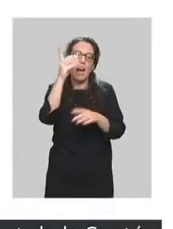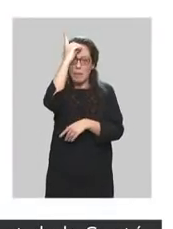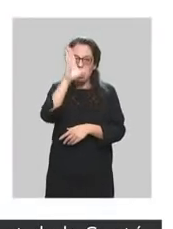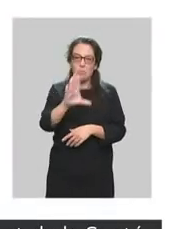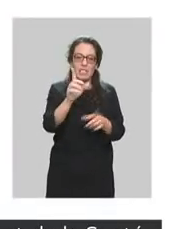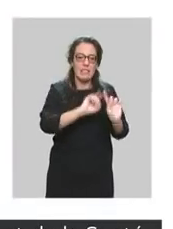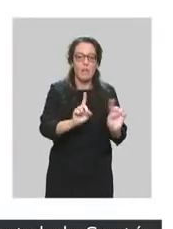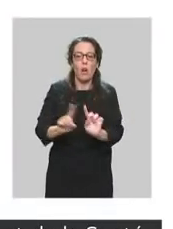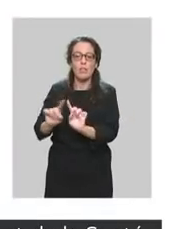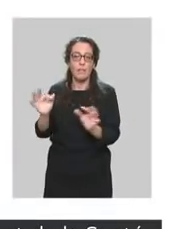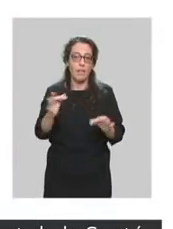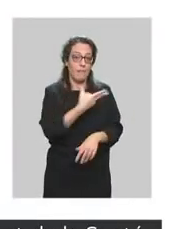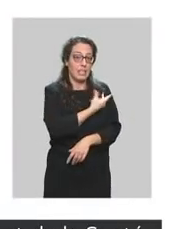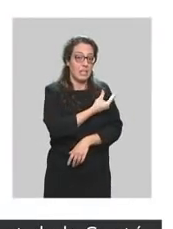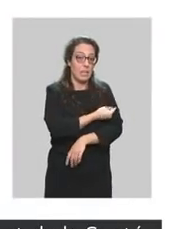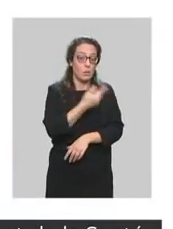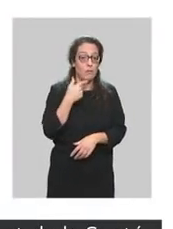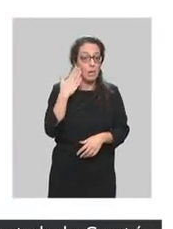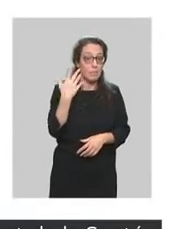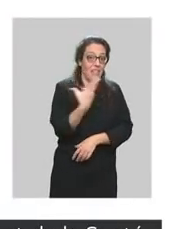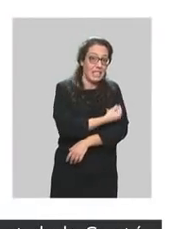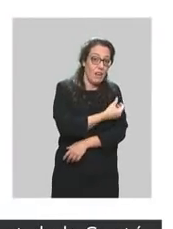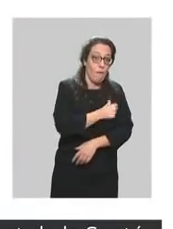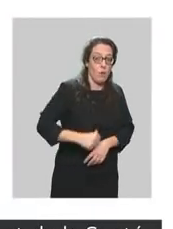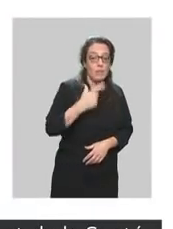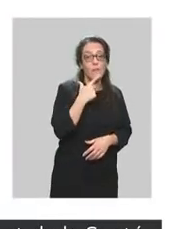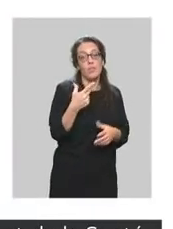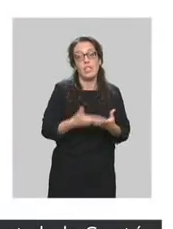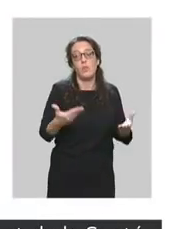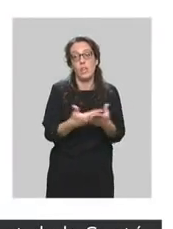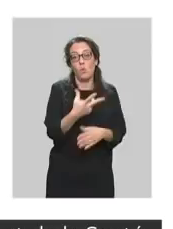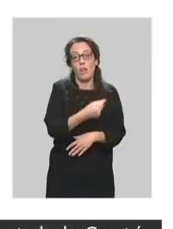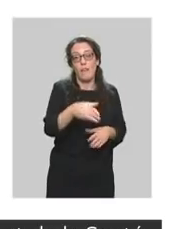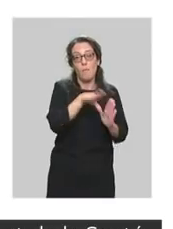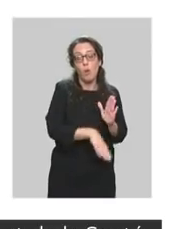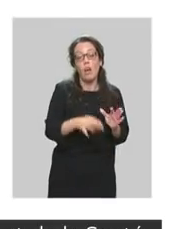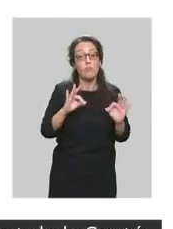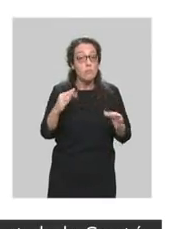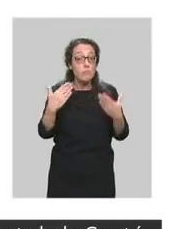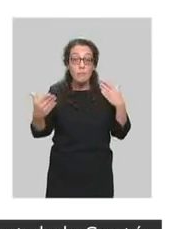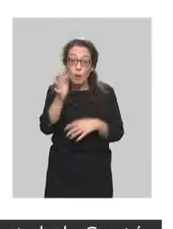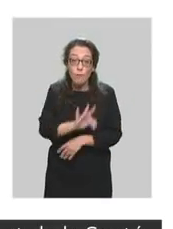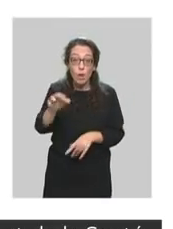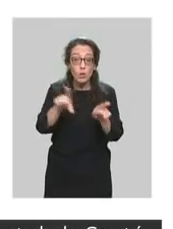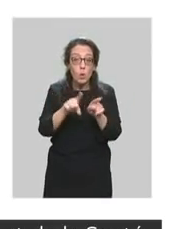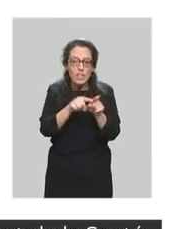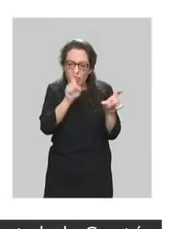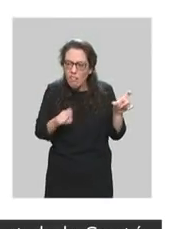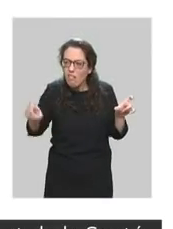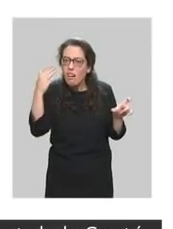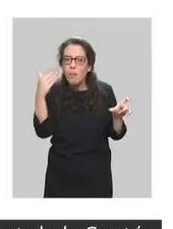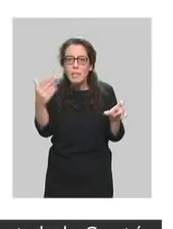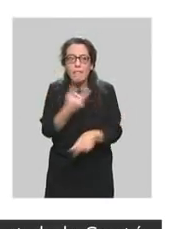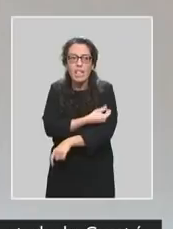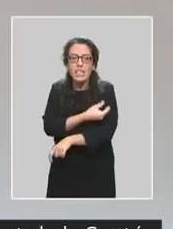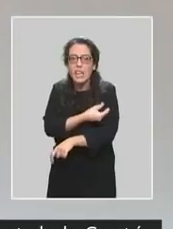plus il y a de cas graves. Et de la même manière, d'ailleurs, en France, on est capable d'objectiver à l'échelle de bassins de vie dans des territoires que là où la vaccination est plus